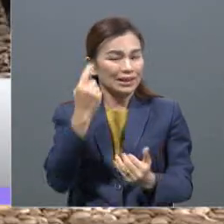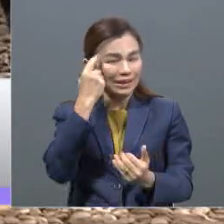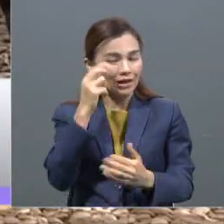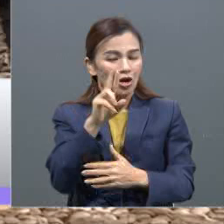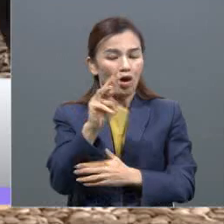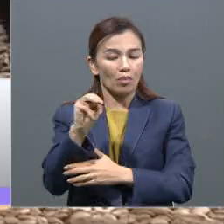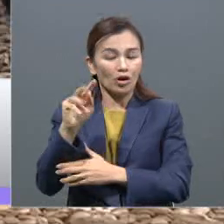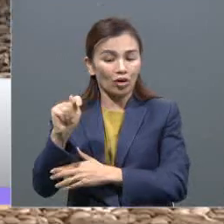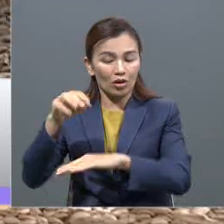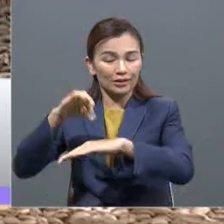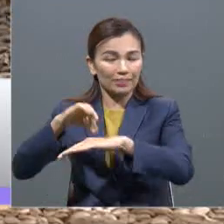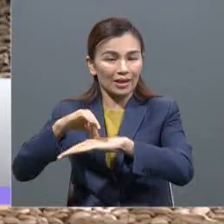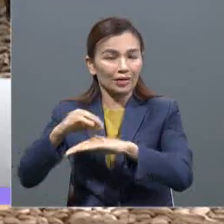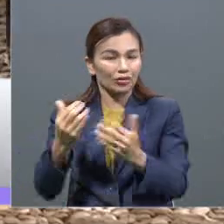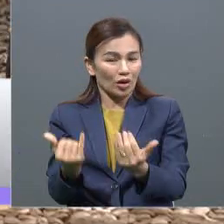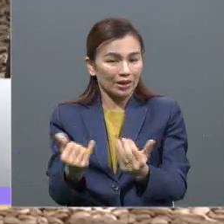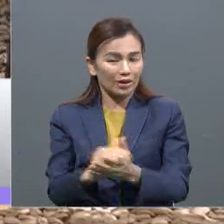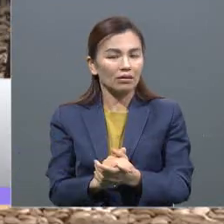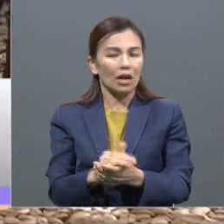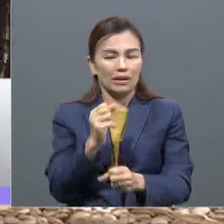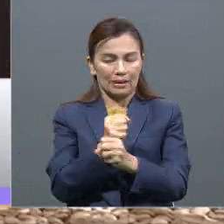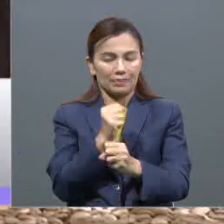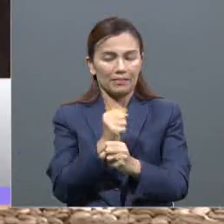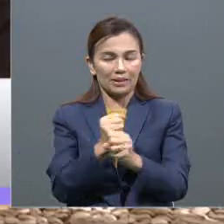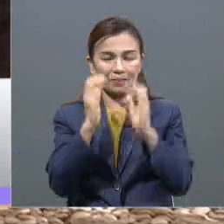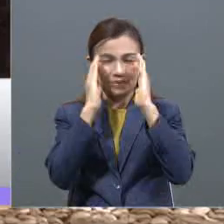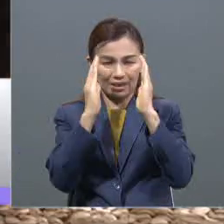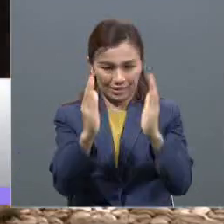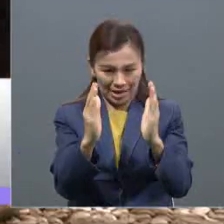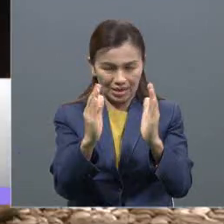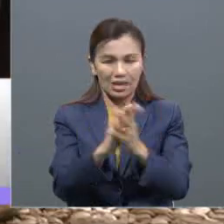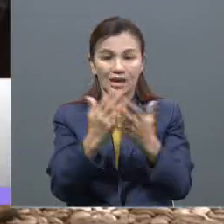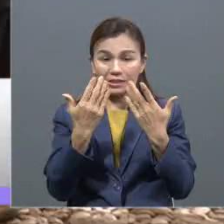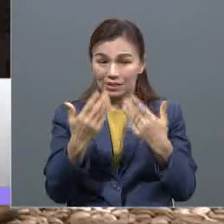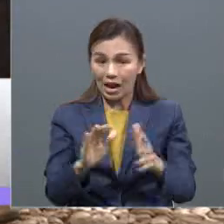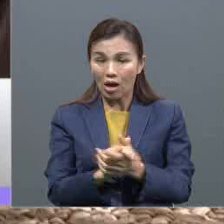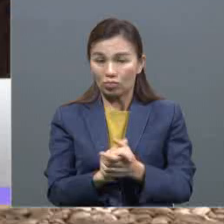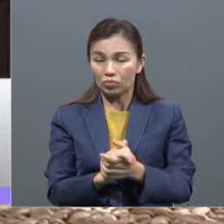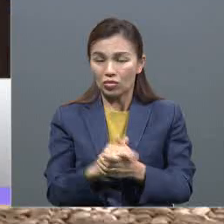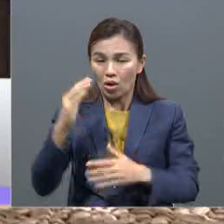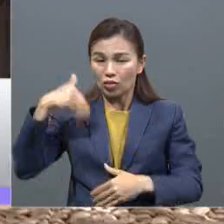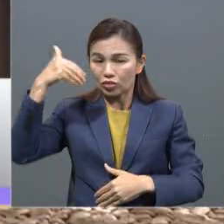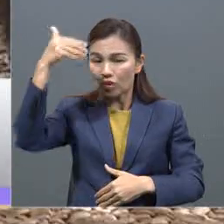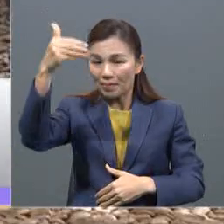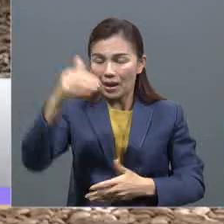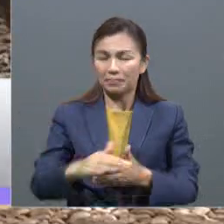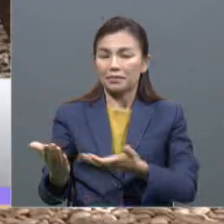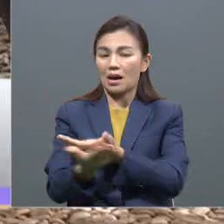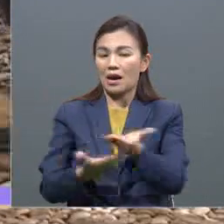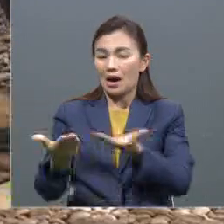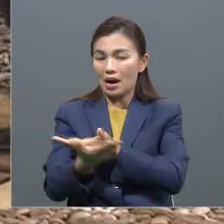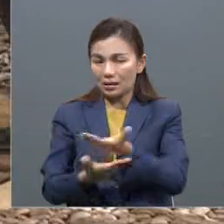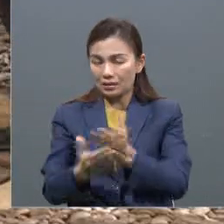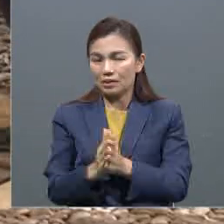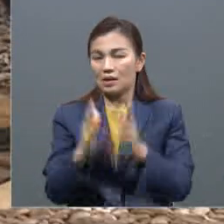นตรีอยู่นะครับวันนี้ยังเป็นรัฐมนตรีอยู่เราทำงานให้เต็มที่เดี๋ยวถึงเวลาก็คงต้องหารือกันนะครับท่านน